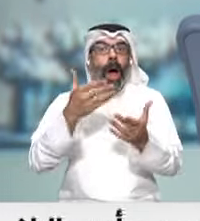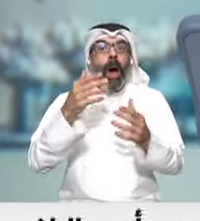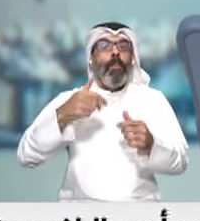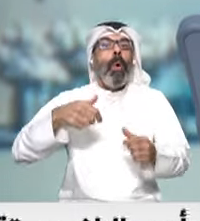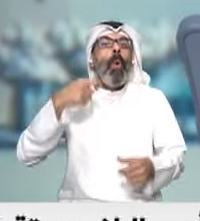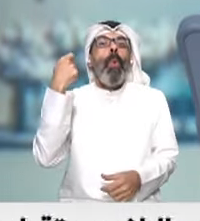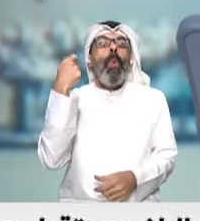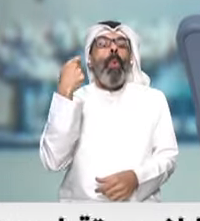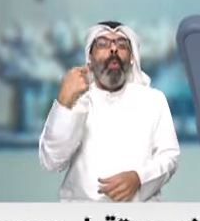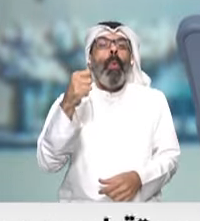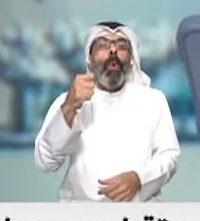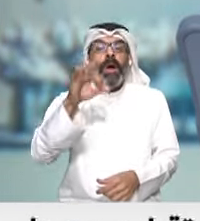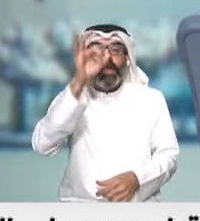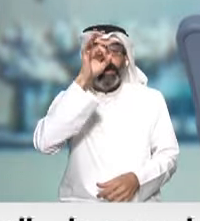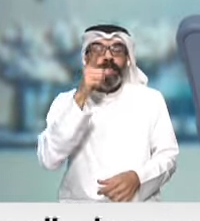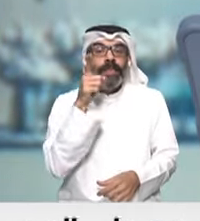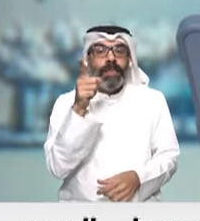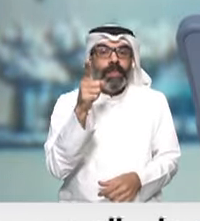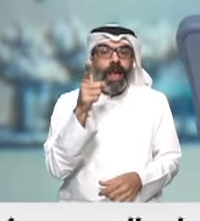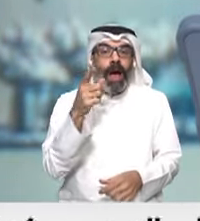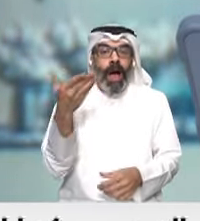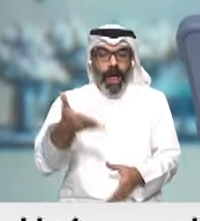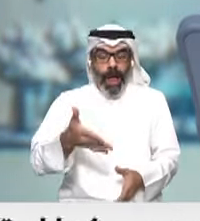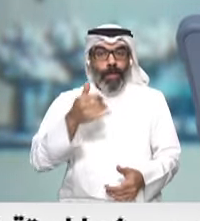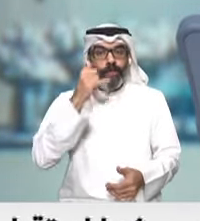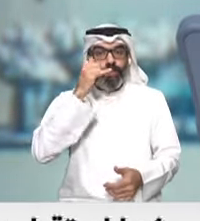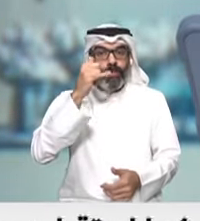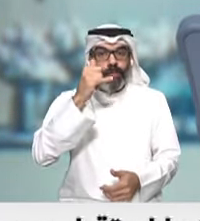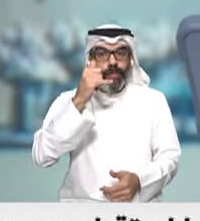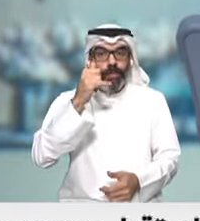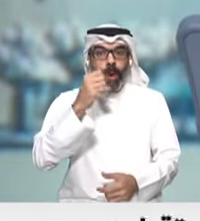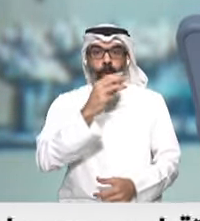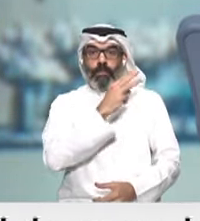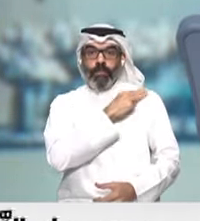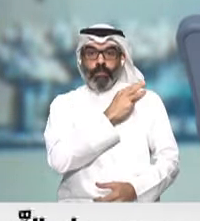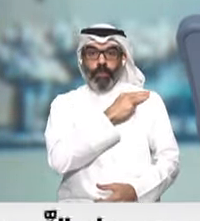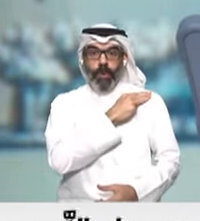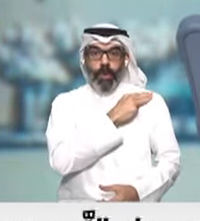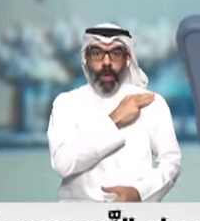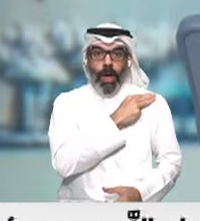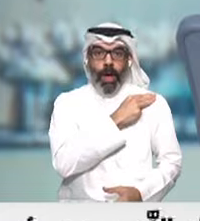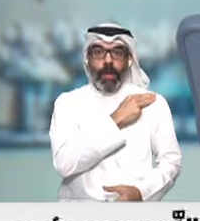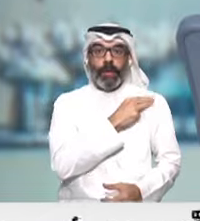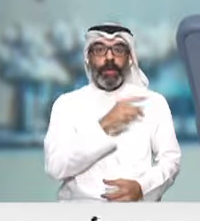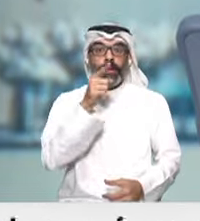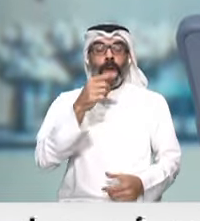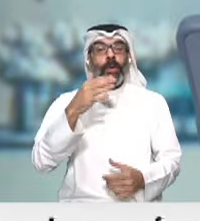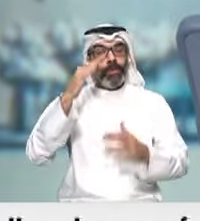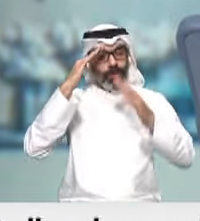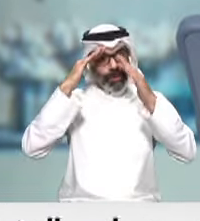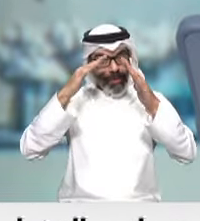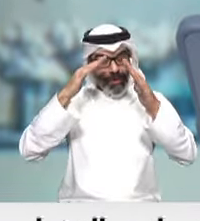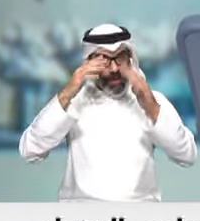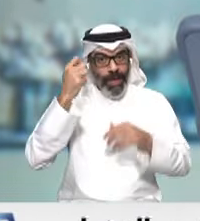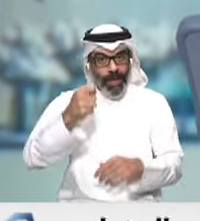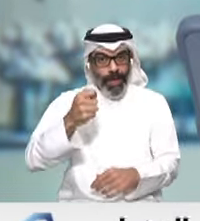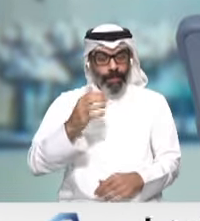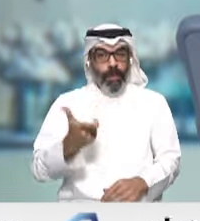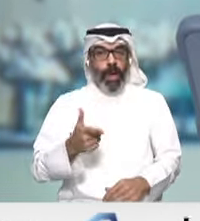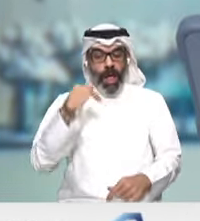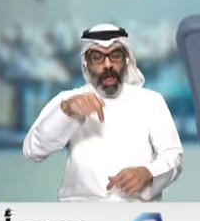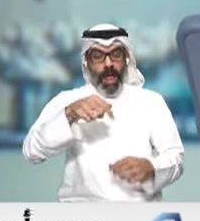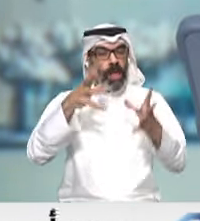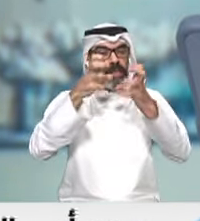العقيد بشار ابراهيم السيد هاشم بدايه عقيد بشار هل تطلعنا اكثر عن